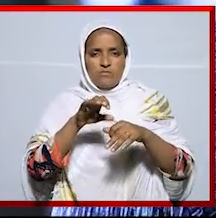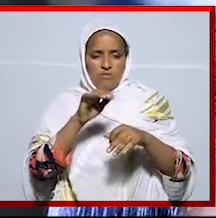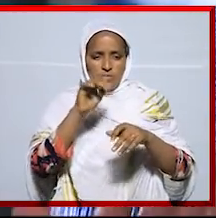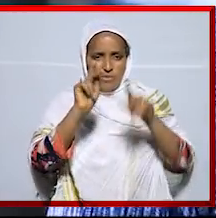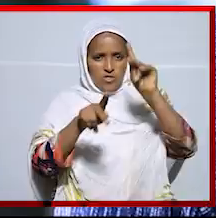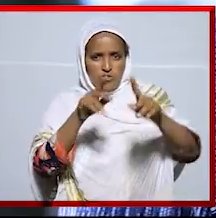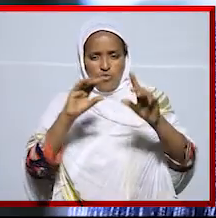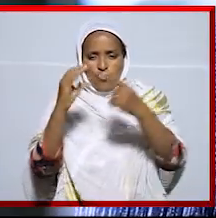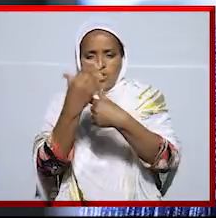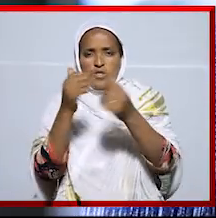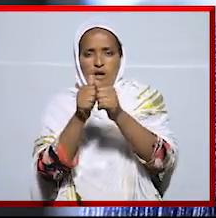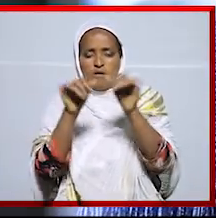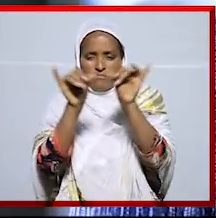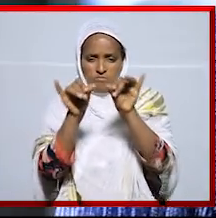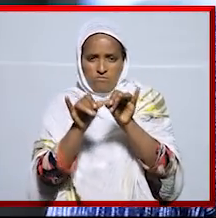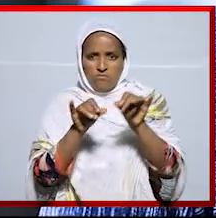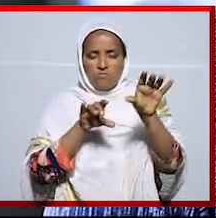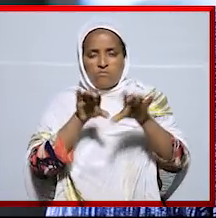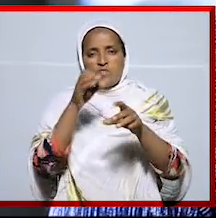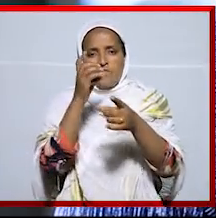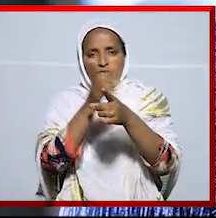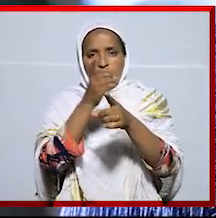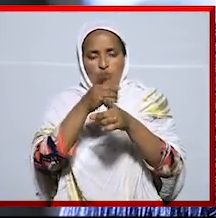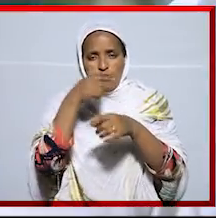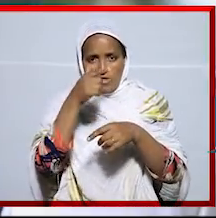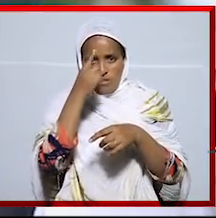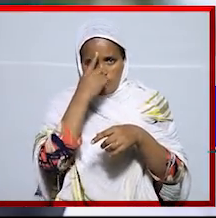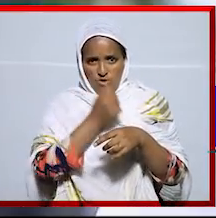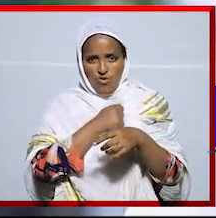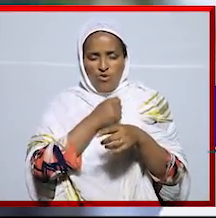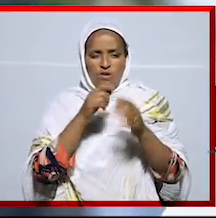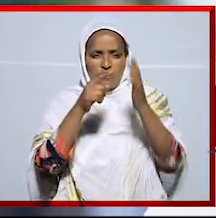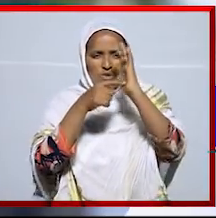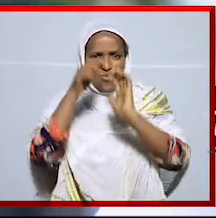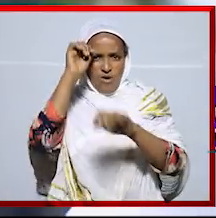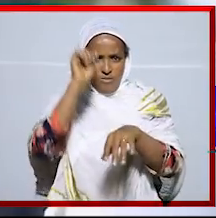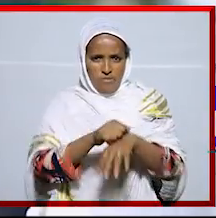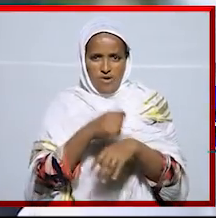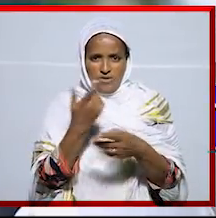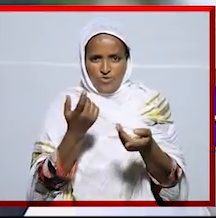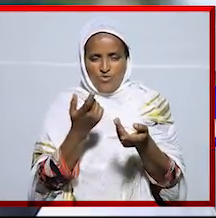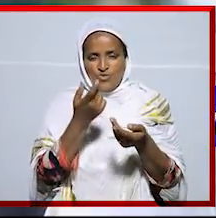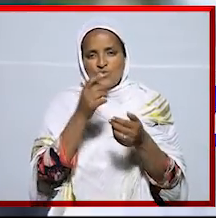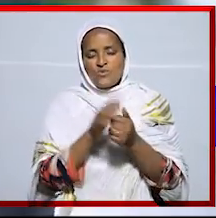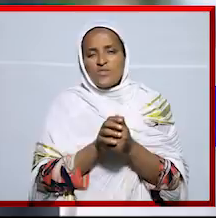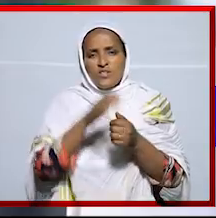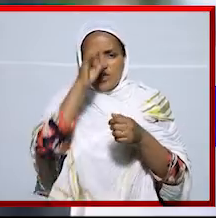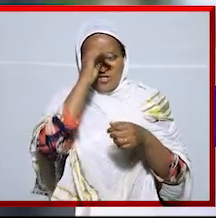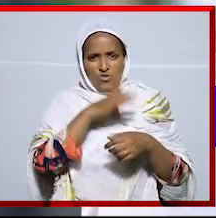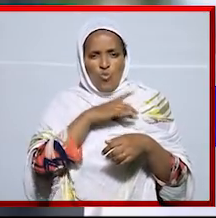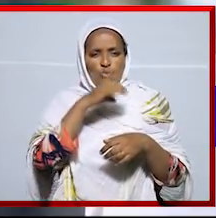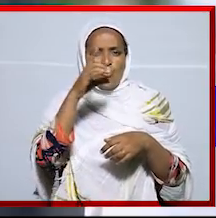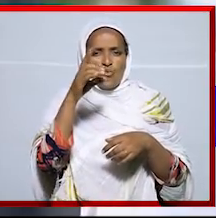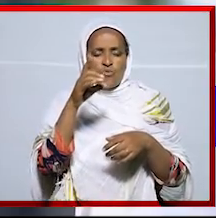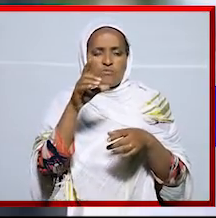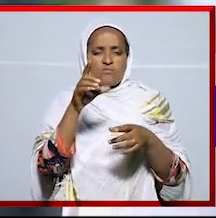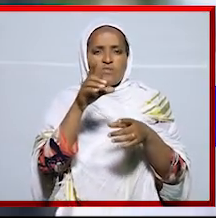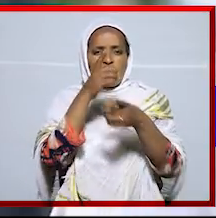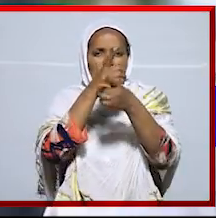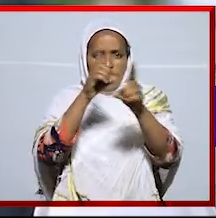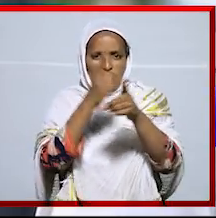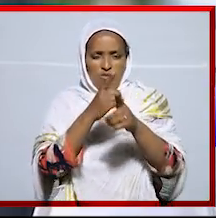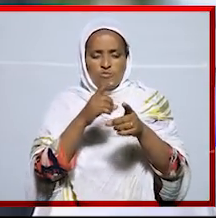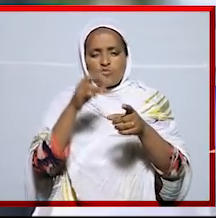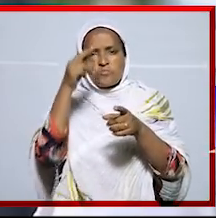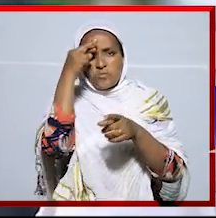ከማህበረሰብ ሁኔታ ጋር እንዲያስተካክል ነው የተፈጠረው ብዬ አምናለሁ። ጥያቄው ከባድ ነው። ሰው የተፈጠረበት